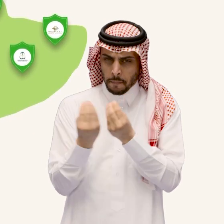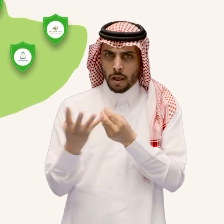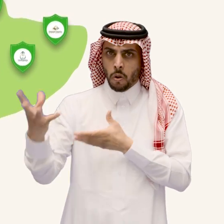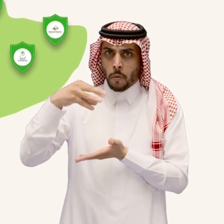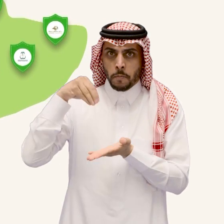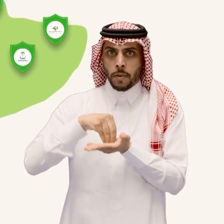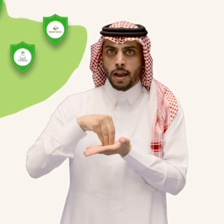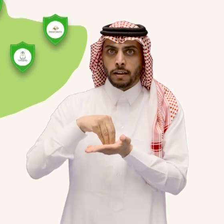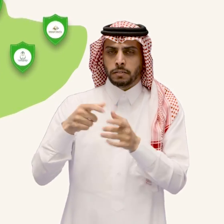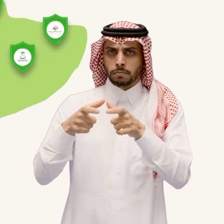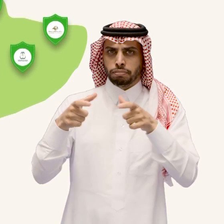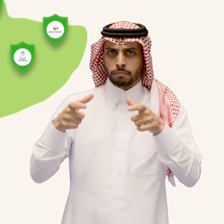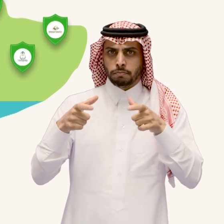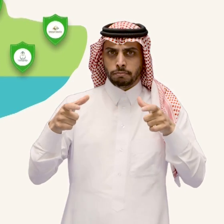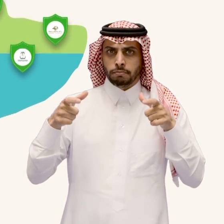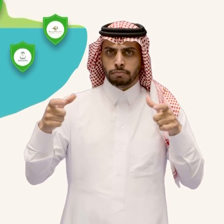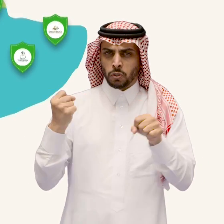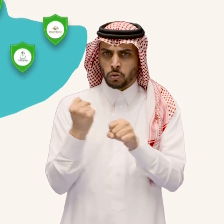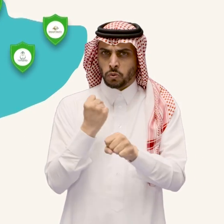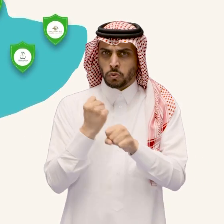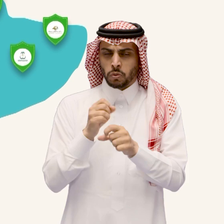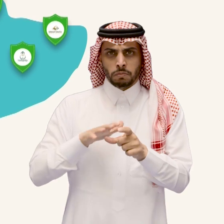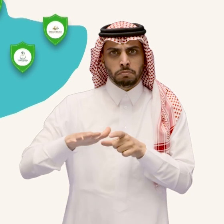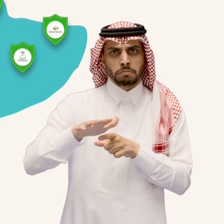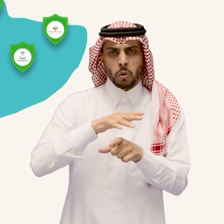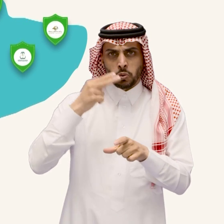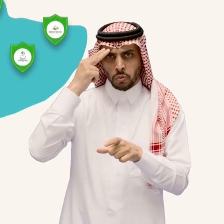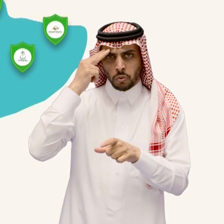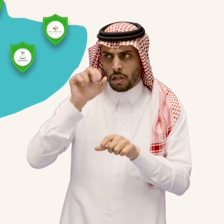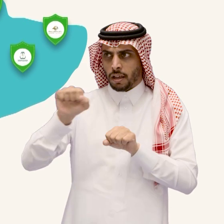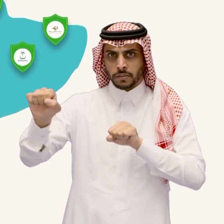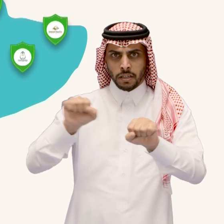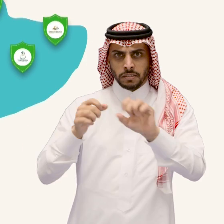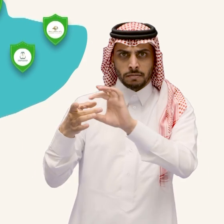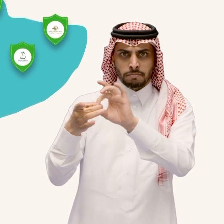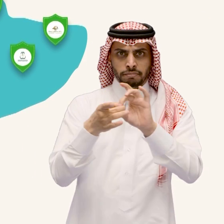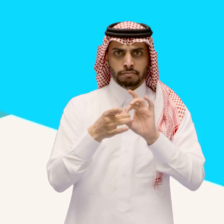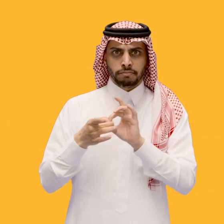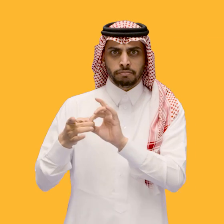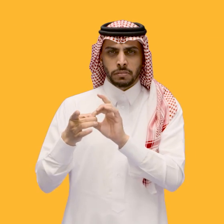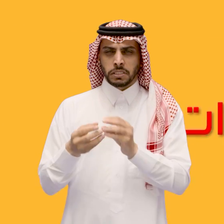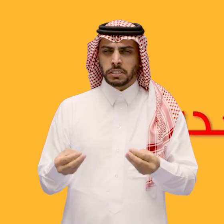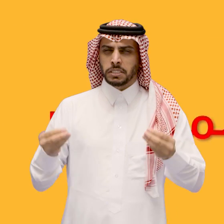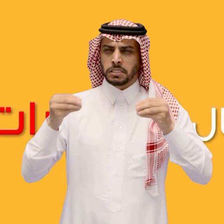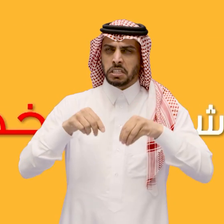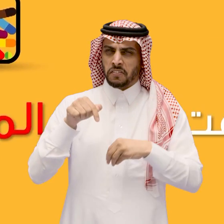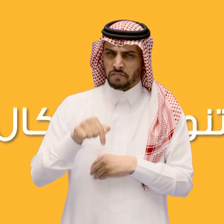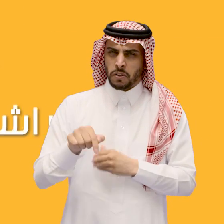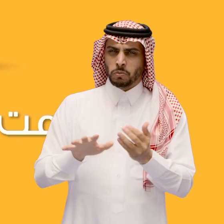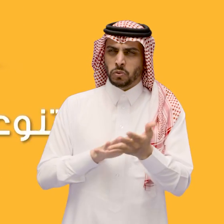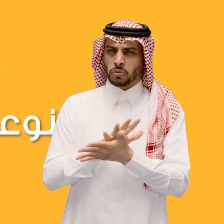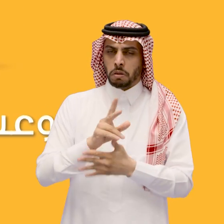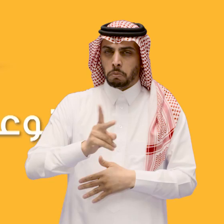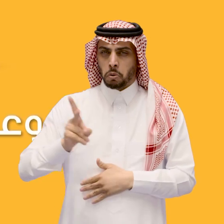الوقائي، واتسعت رقعة العمل الجغرافي كلاً على حدة. لكن الأمر ازداد سوءاً، حيث